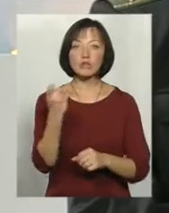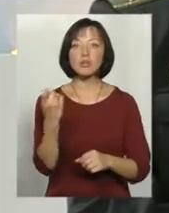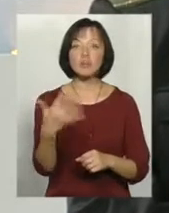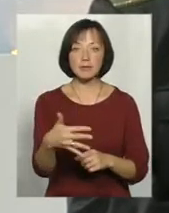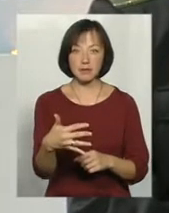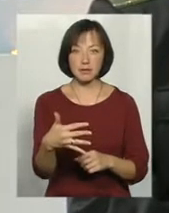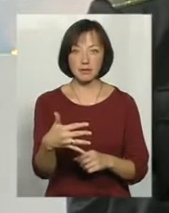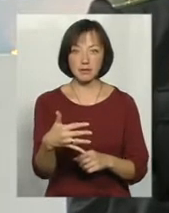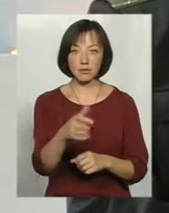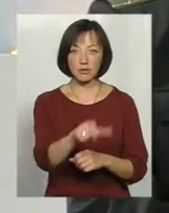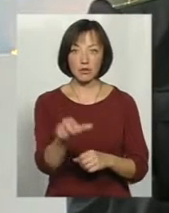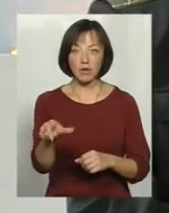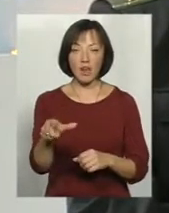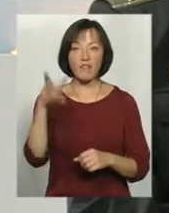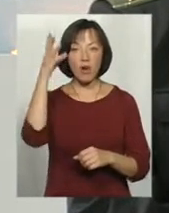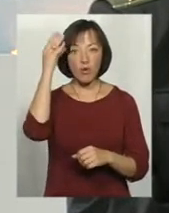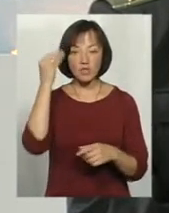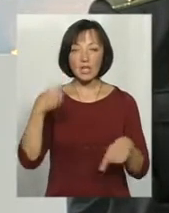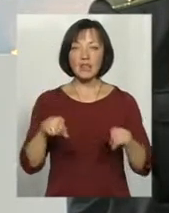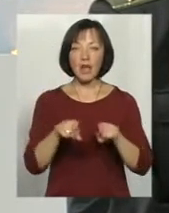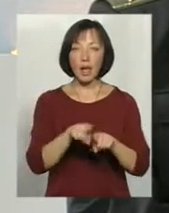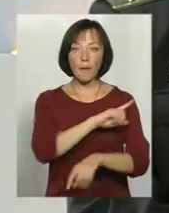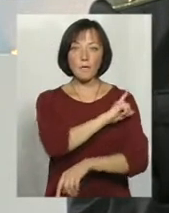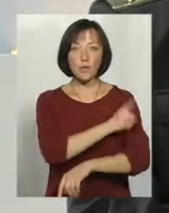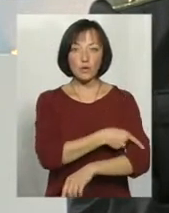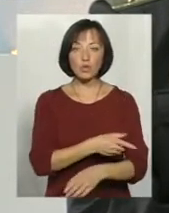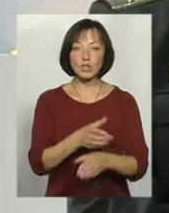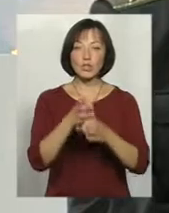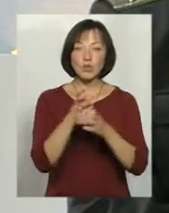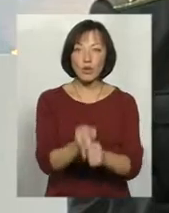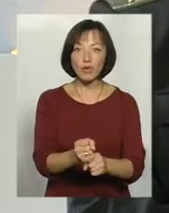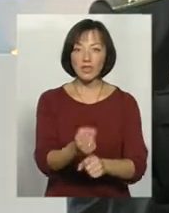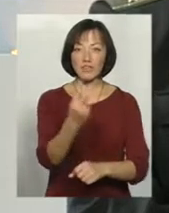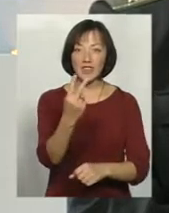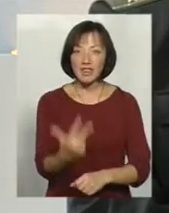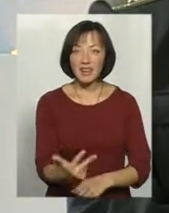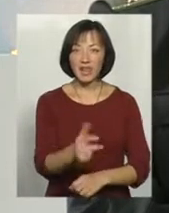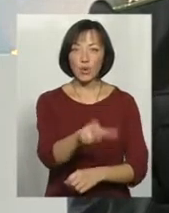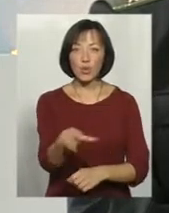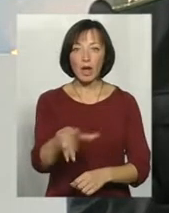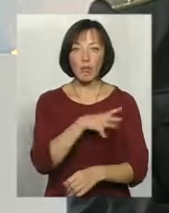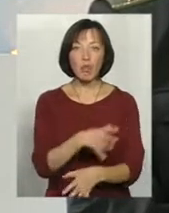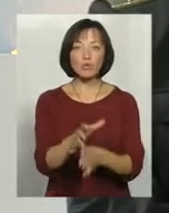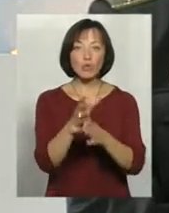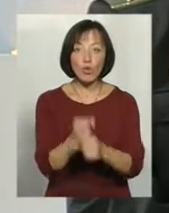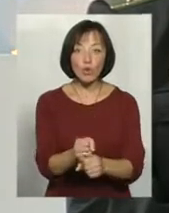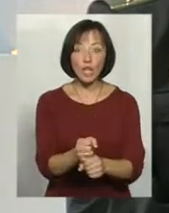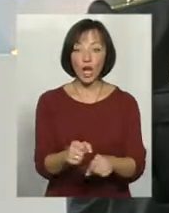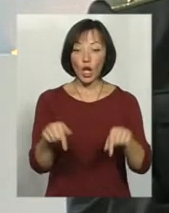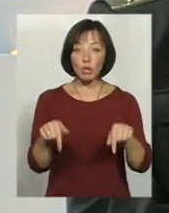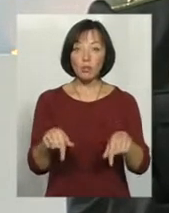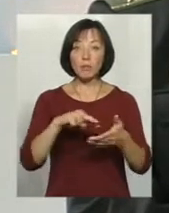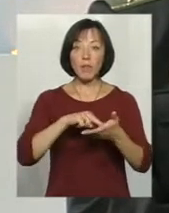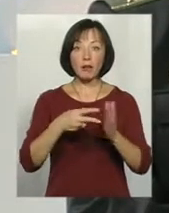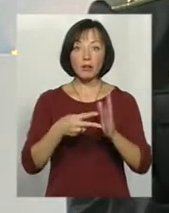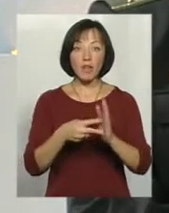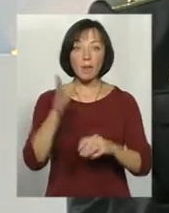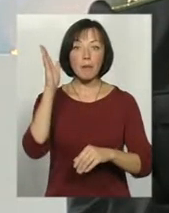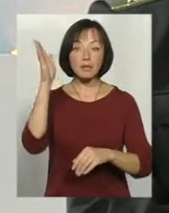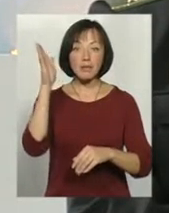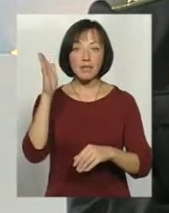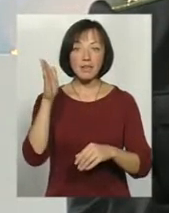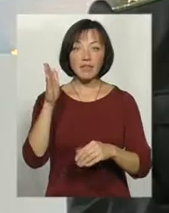150. Тобто, враховуючи таке потужне скорочення, майже 2/3 особового складу було скорочено. І тут планувалося в перспективі